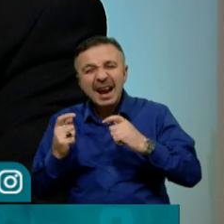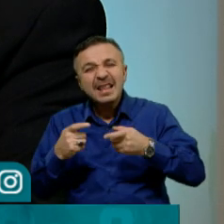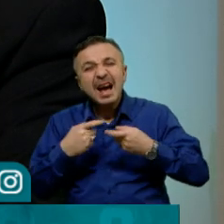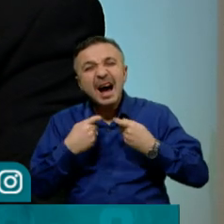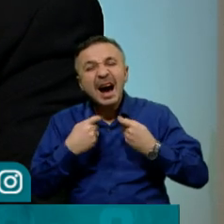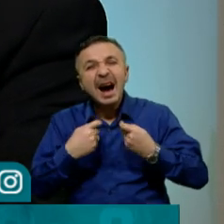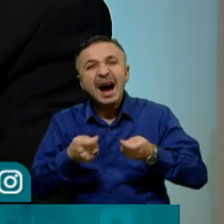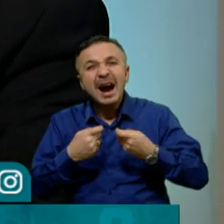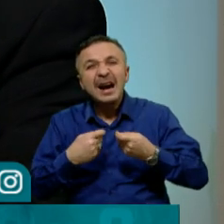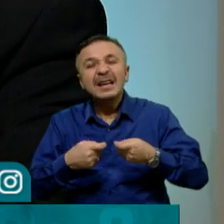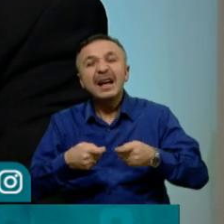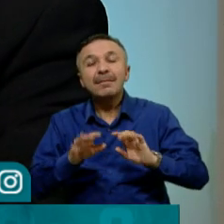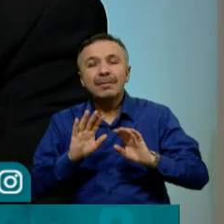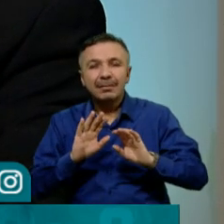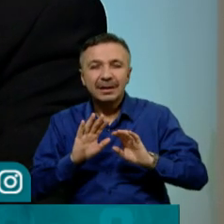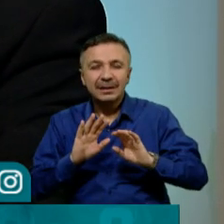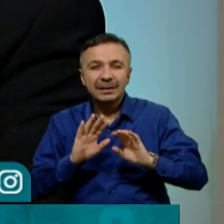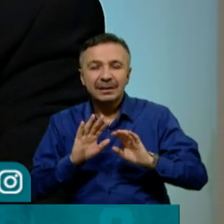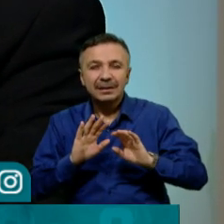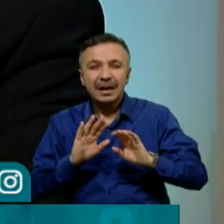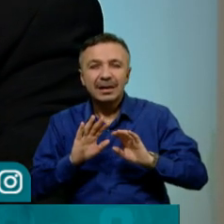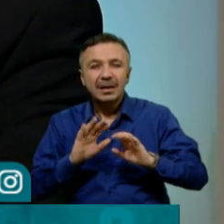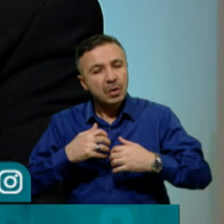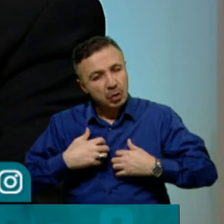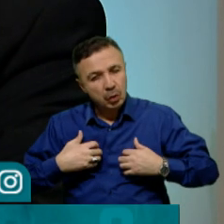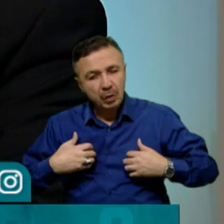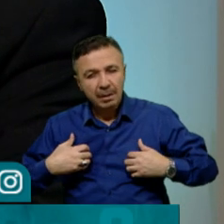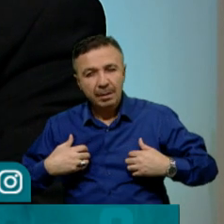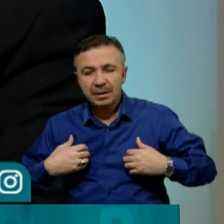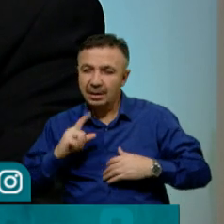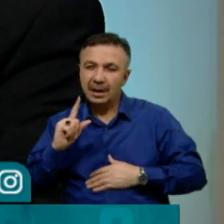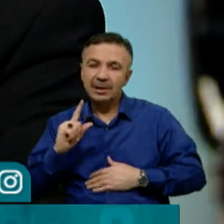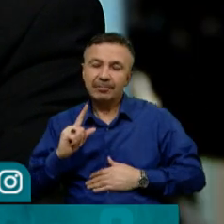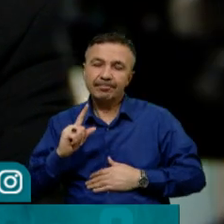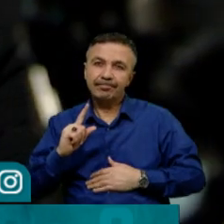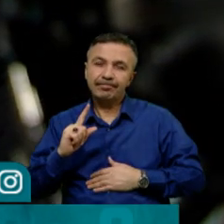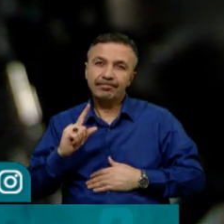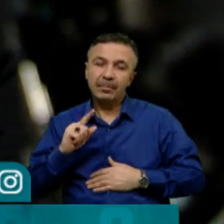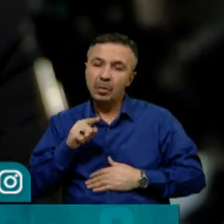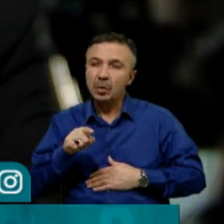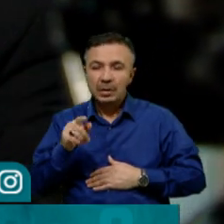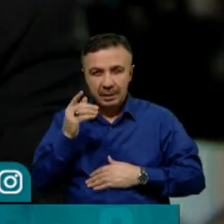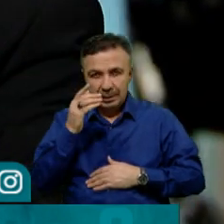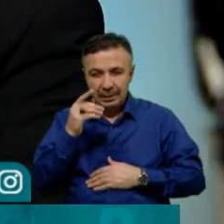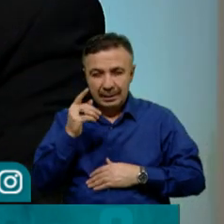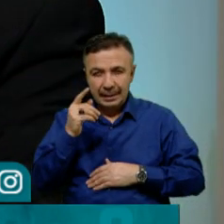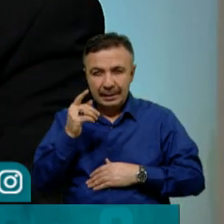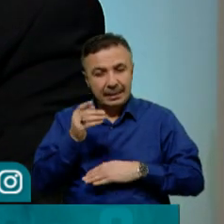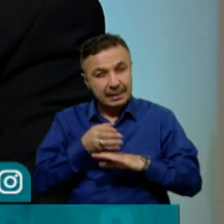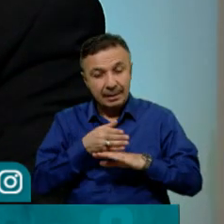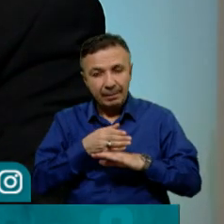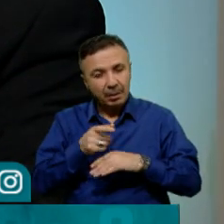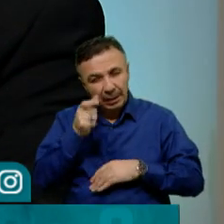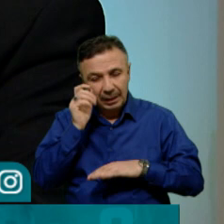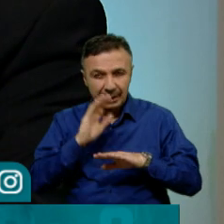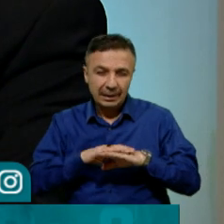hususunda Emin olmamız gerekir doğru yani emin olursak çok daha iyi olur O açıdan Buna da